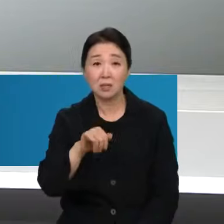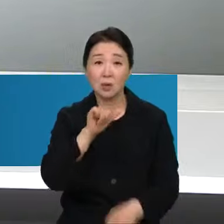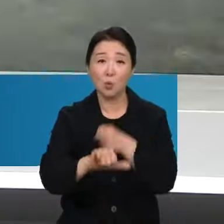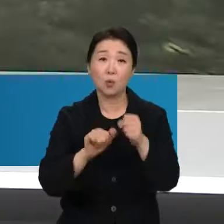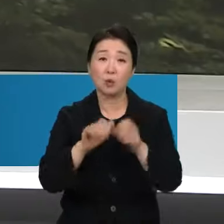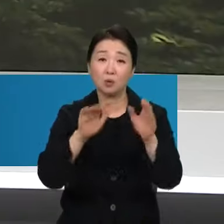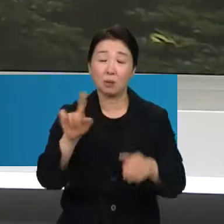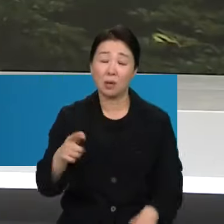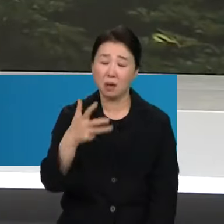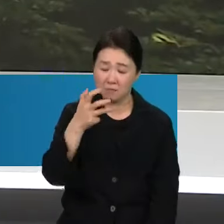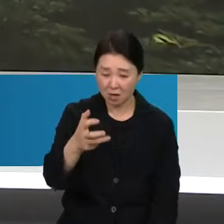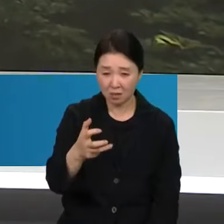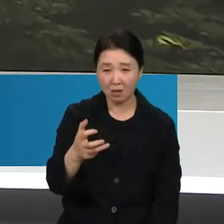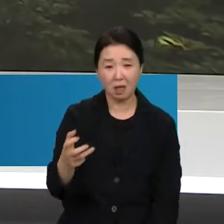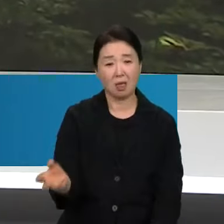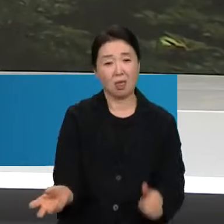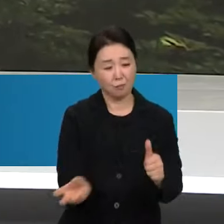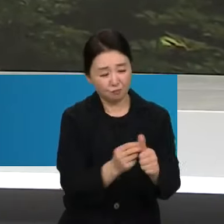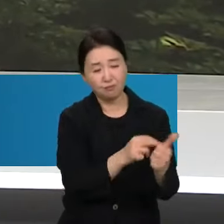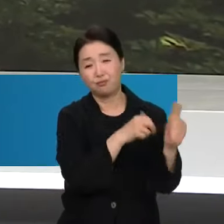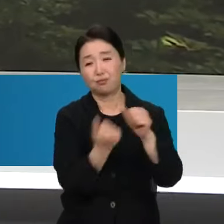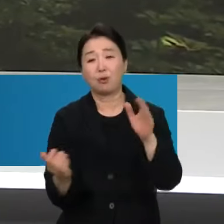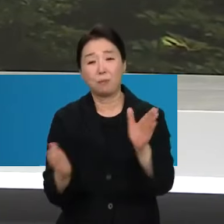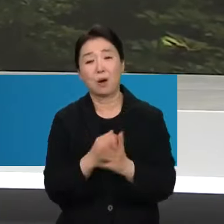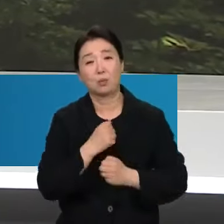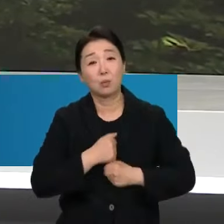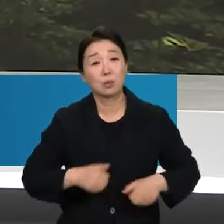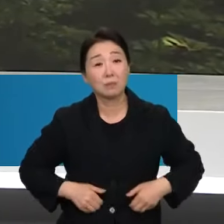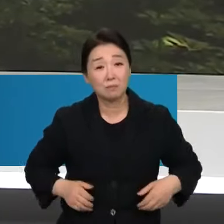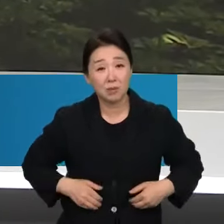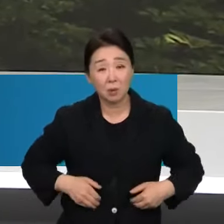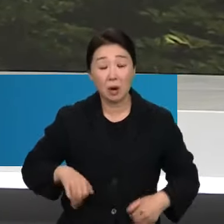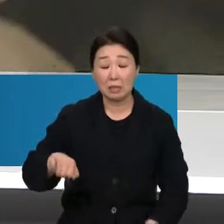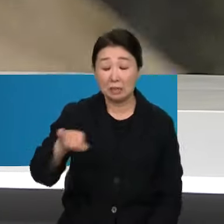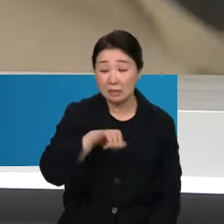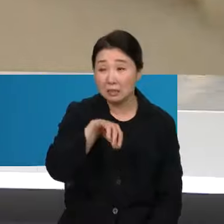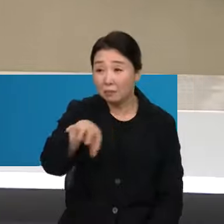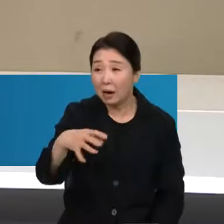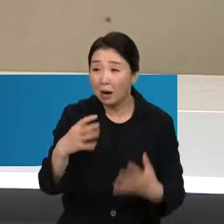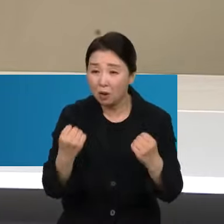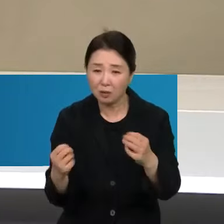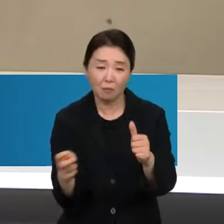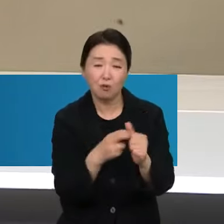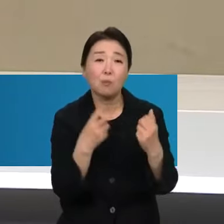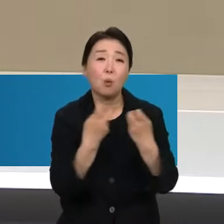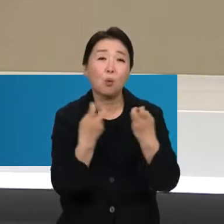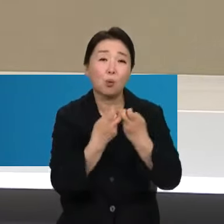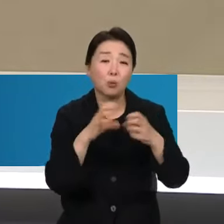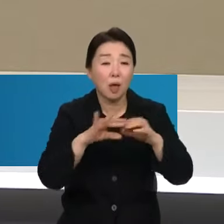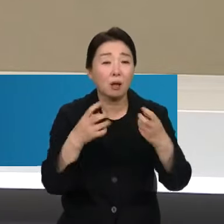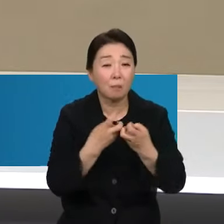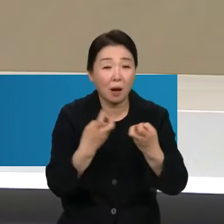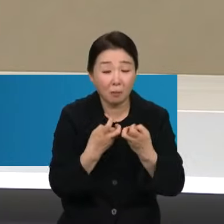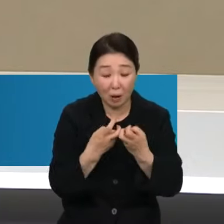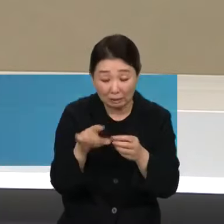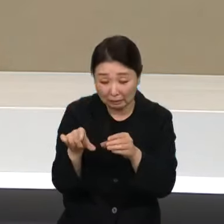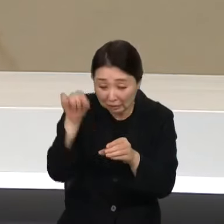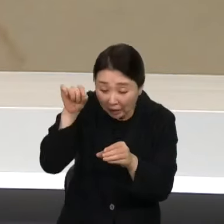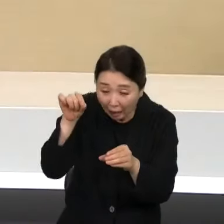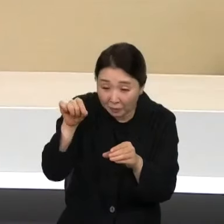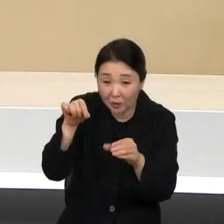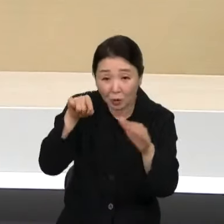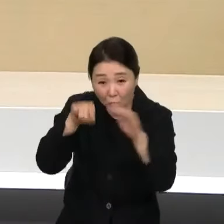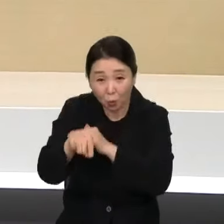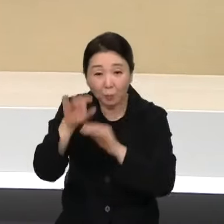명이 물려 사망한 만큼 주의하셔야 하는데 진드기 어디에 많고 또 물리면 어떻게 해야 하는지 진드기 잡는 현장에 이은진